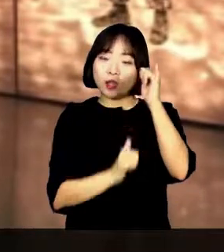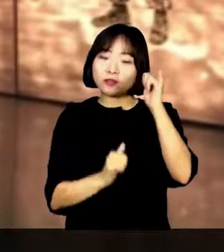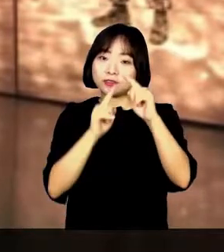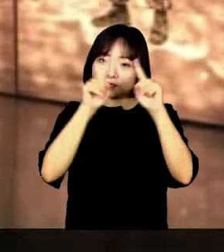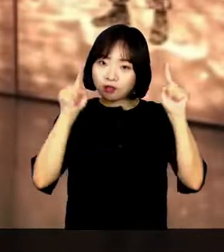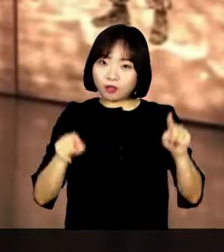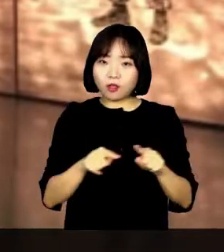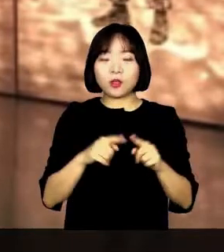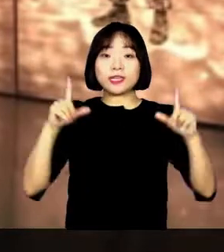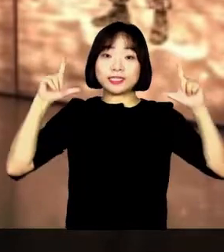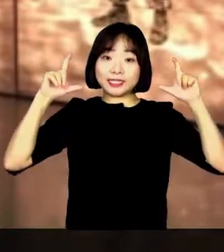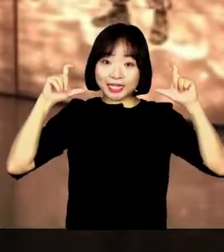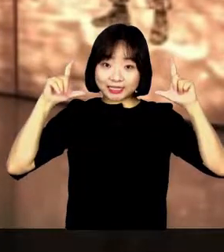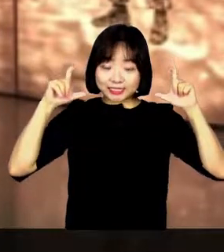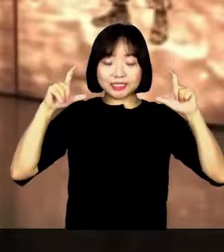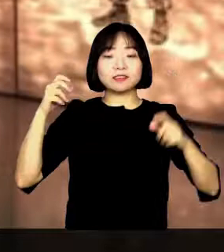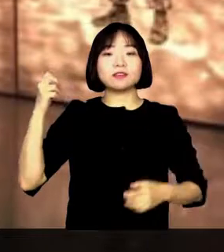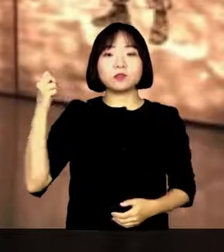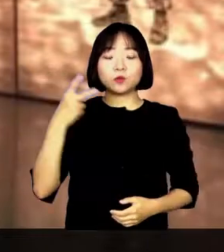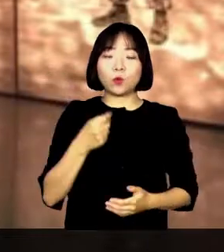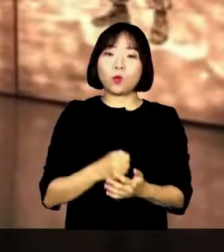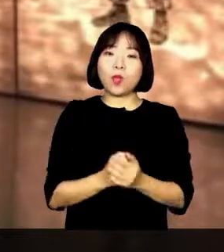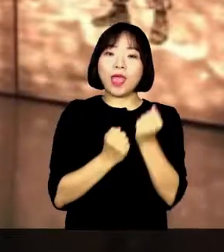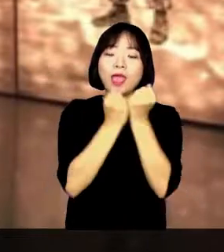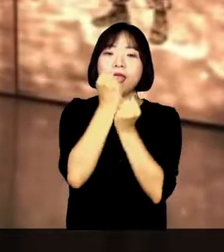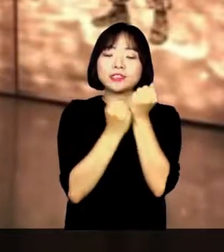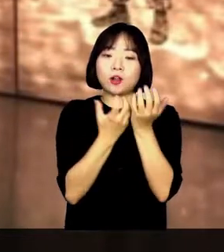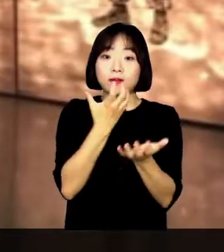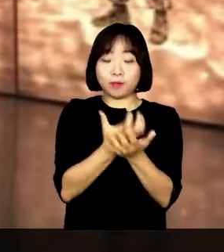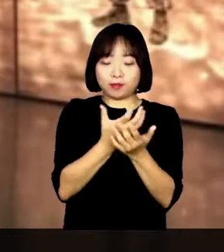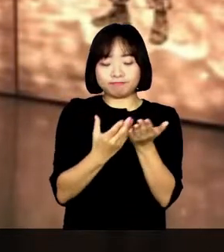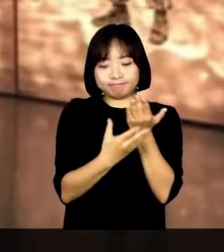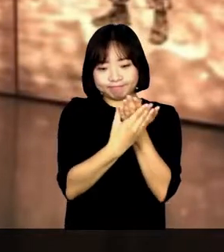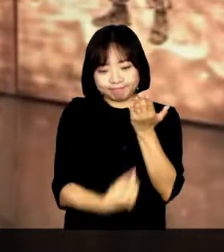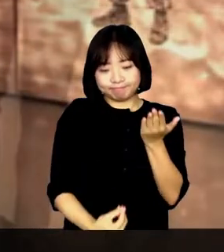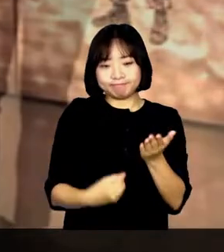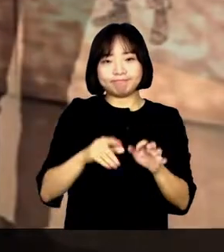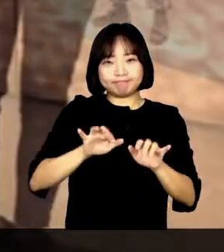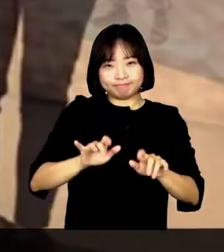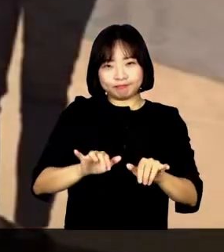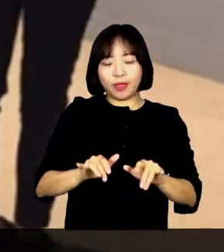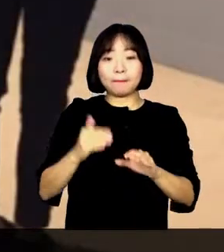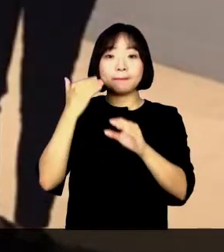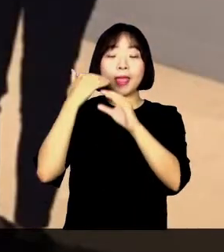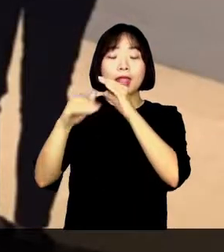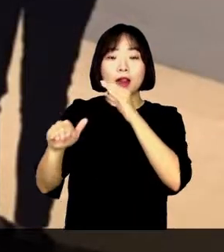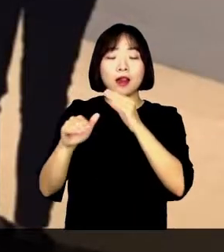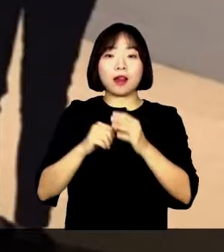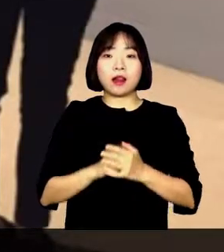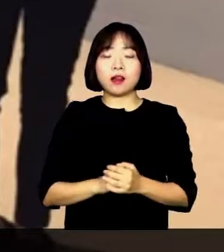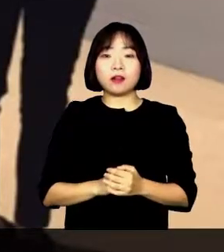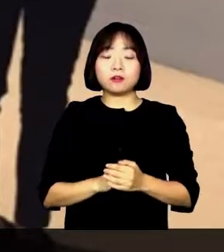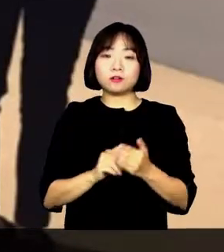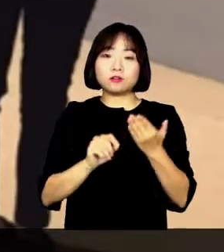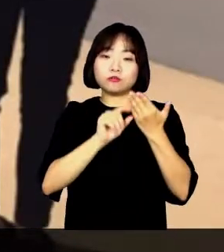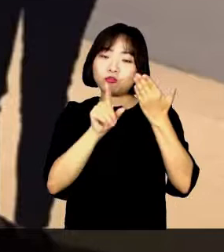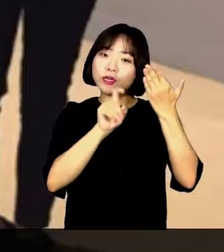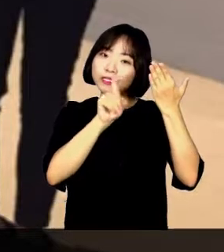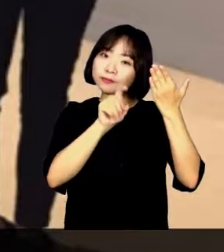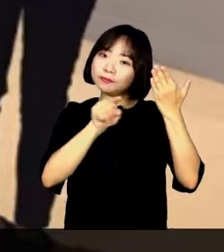사진 파일, 작품 해설 양식을 다운로드 후 작성해 이메일로 9월 10일부터 14일까지 제출하시면